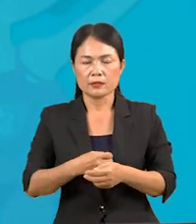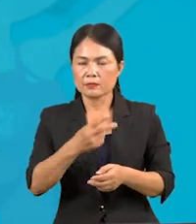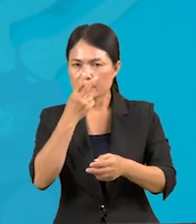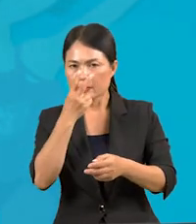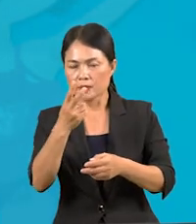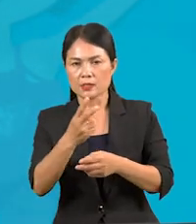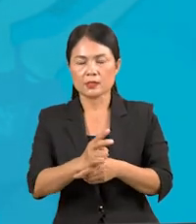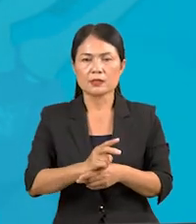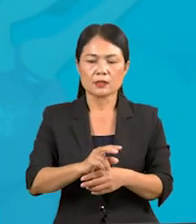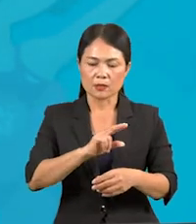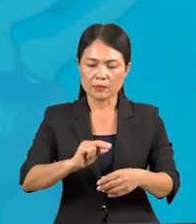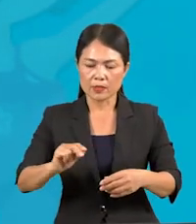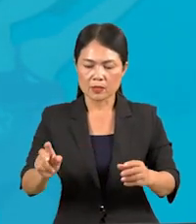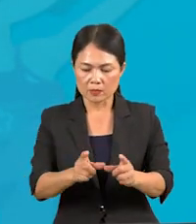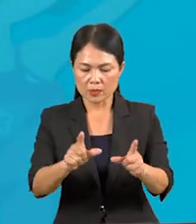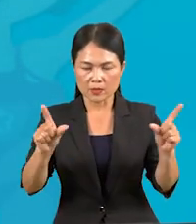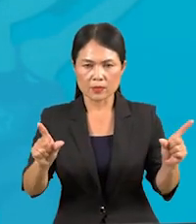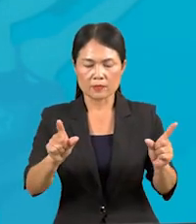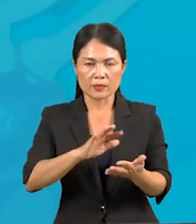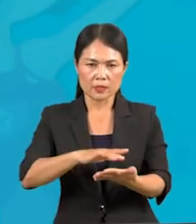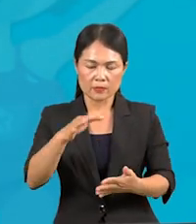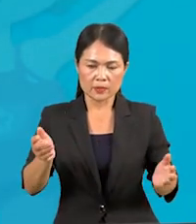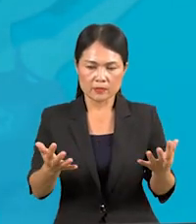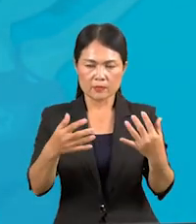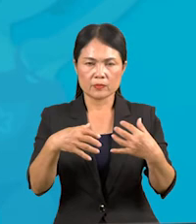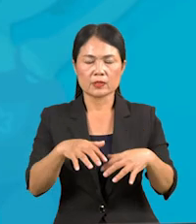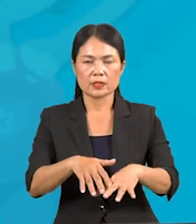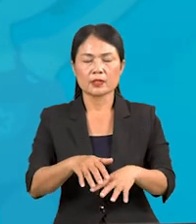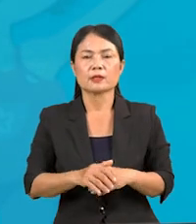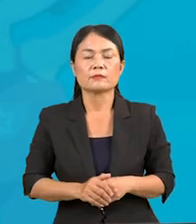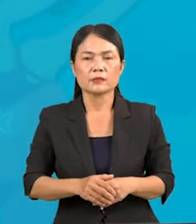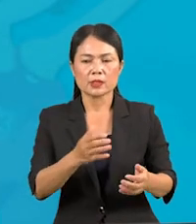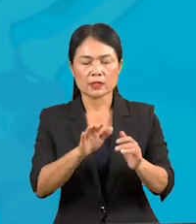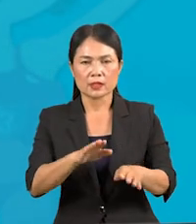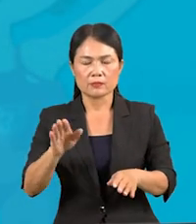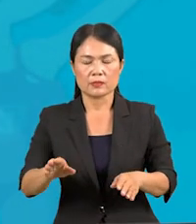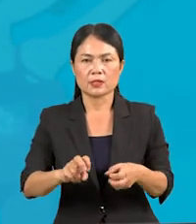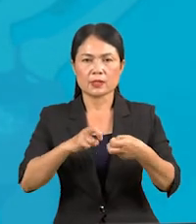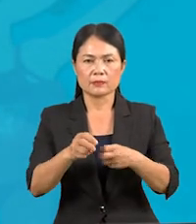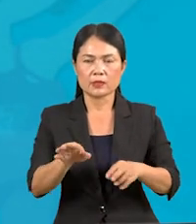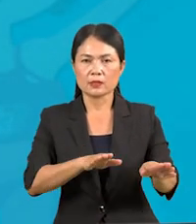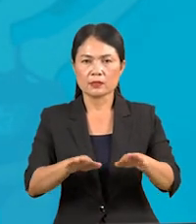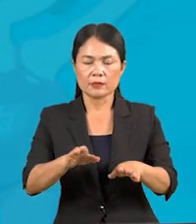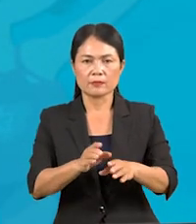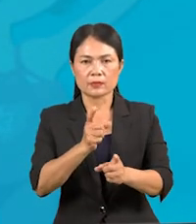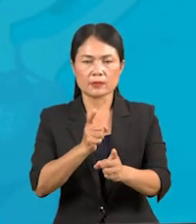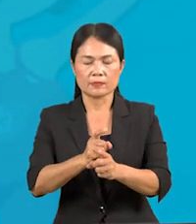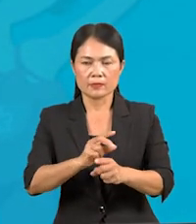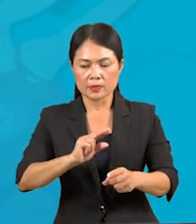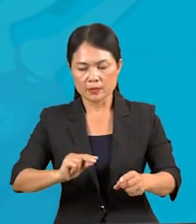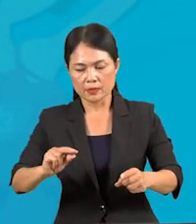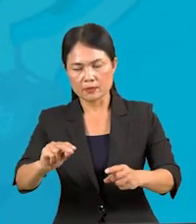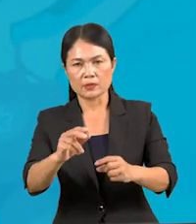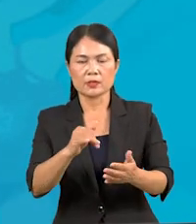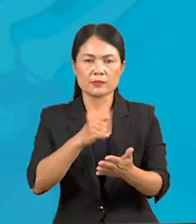មើលប្រើនឹងគៀបធំធំមានពណ៌ឆ្លាស់គ្នាចំពោះកុមារមានបញ្ហាចលនាត្រូវប្រើនឹងគៀប